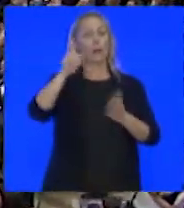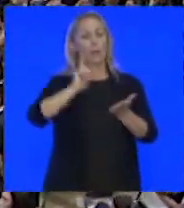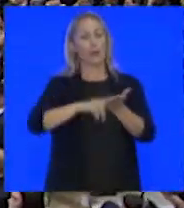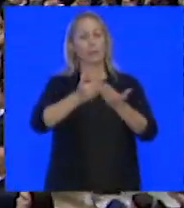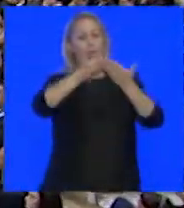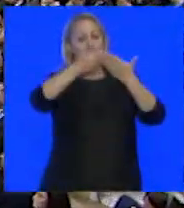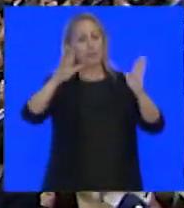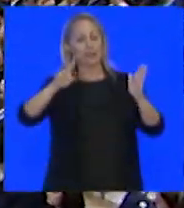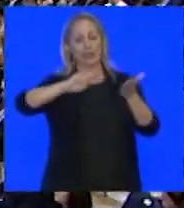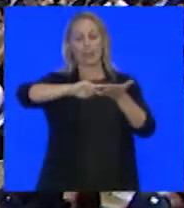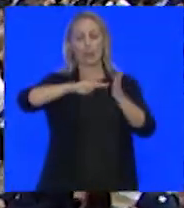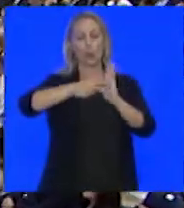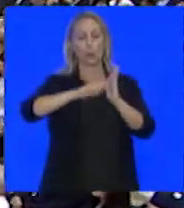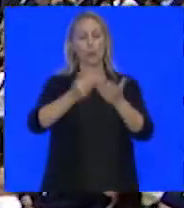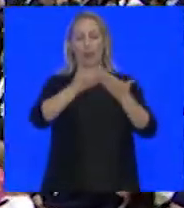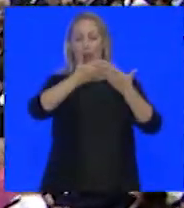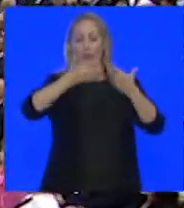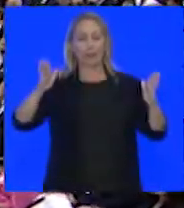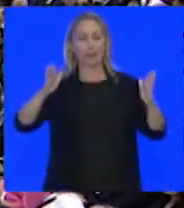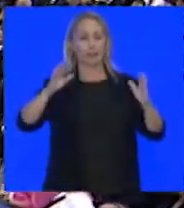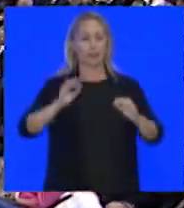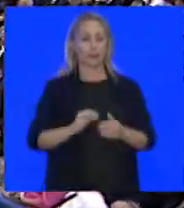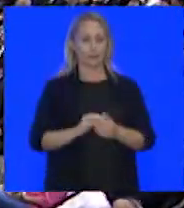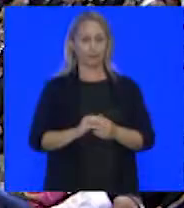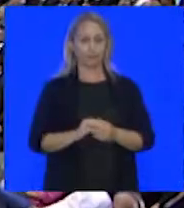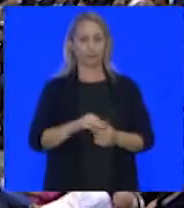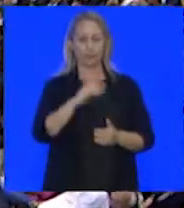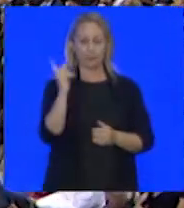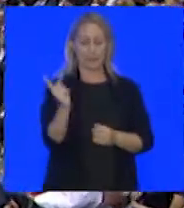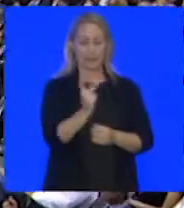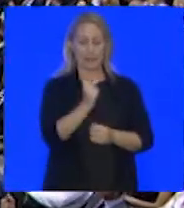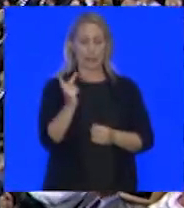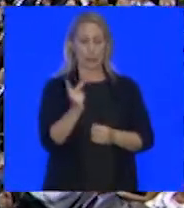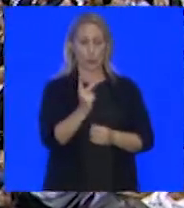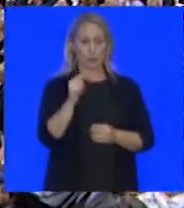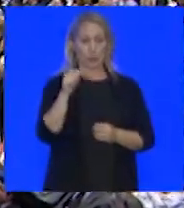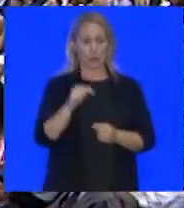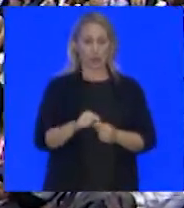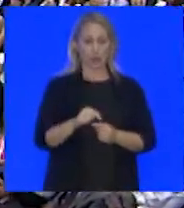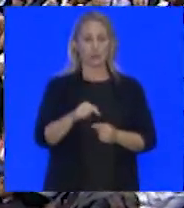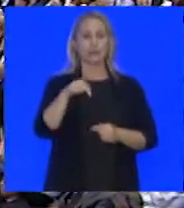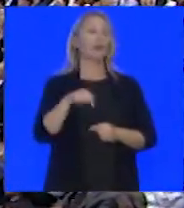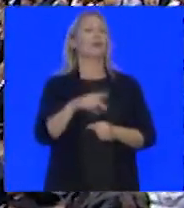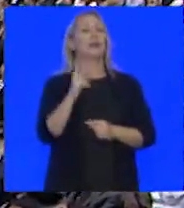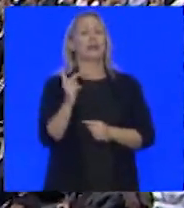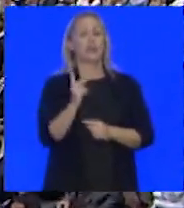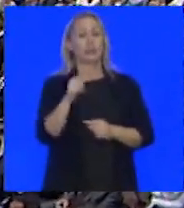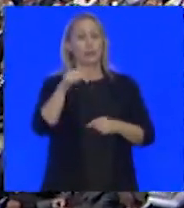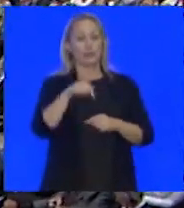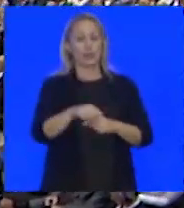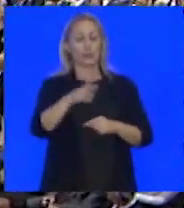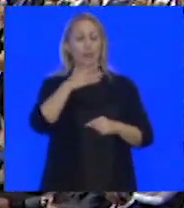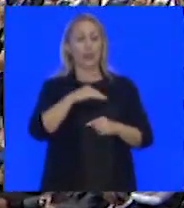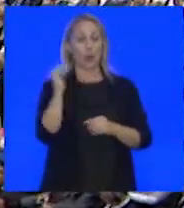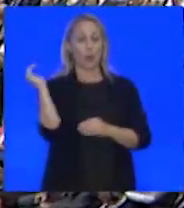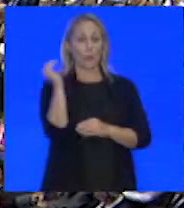την οικονομική διπλωματία. Και στις τηλεπικοινωνίες, τέλος, δρομολογείται η